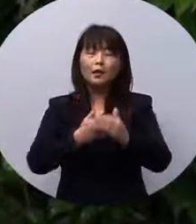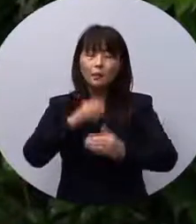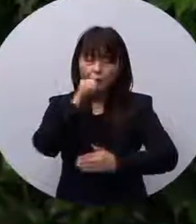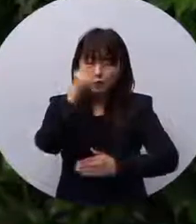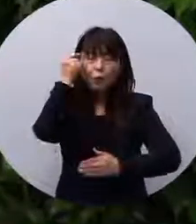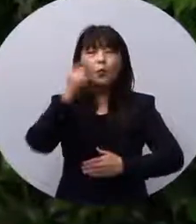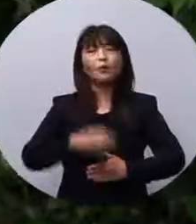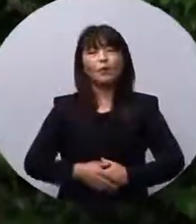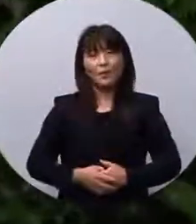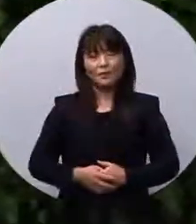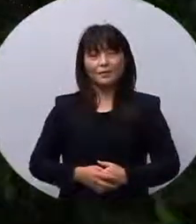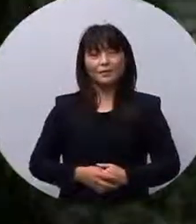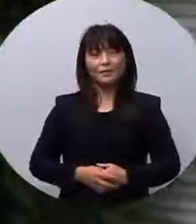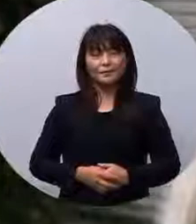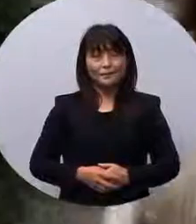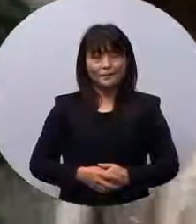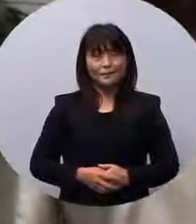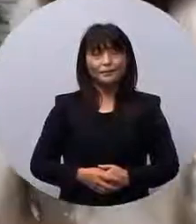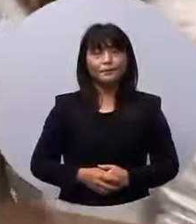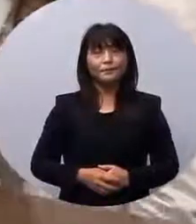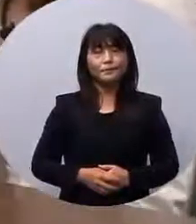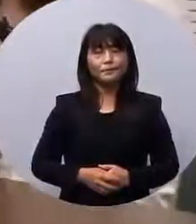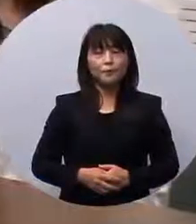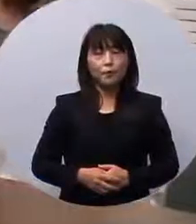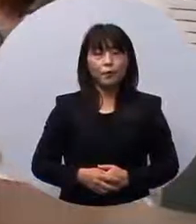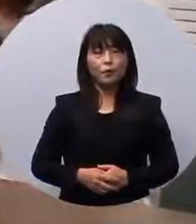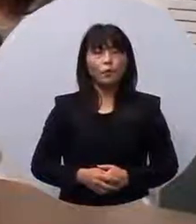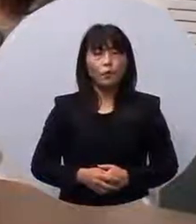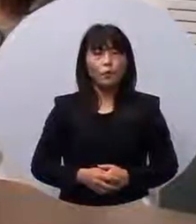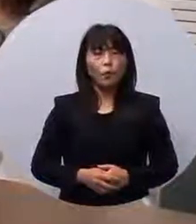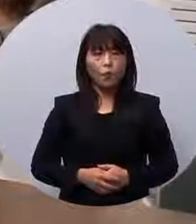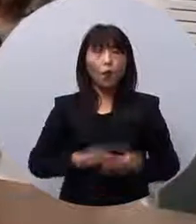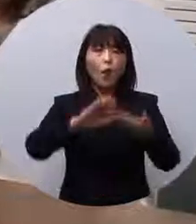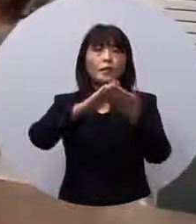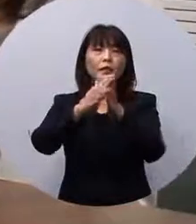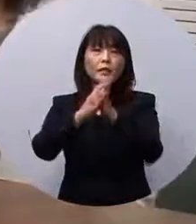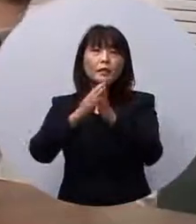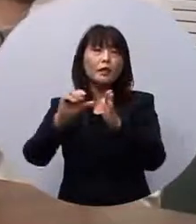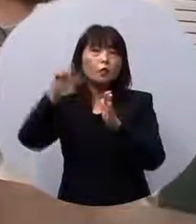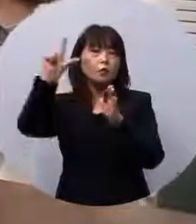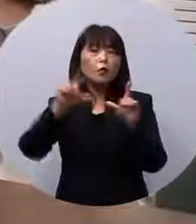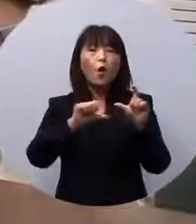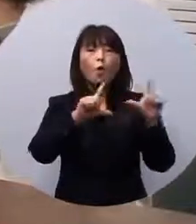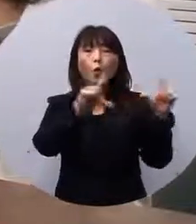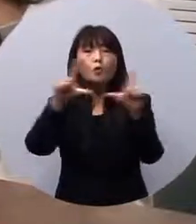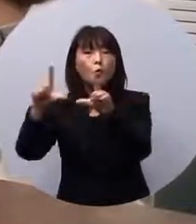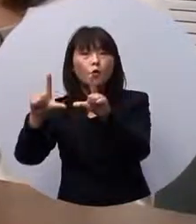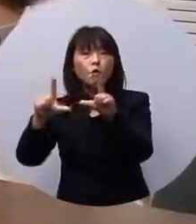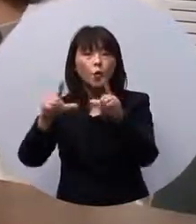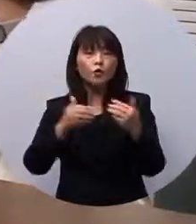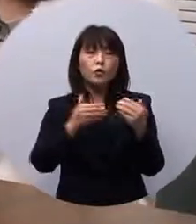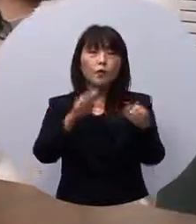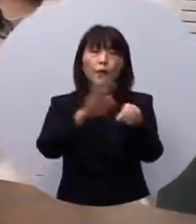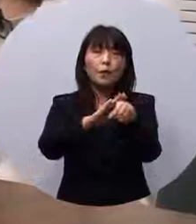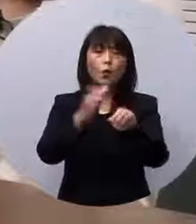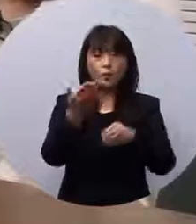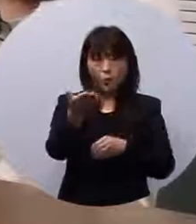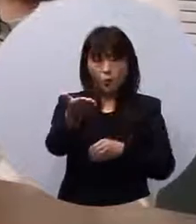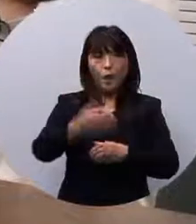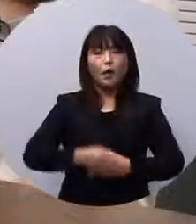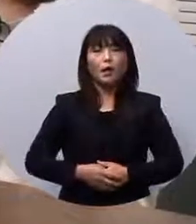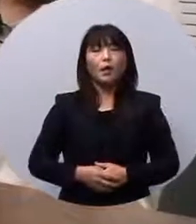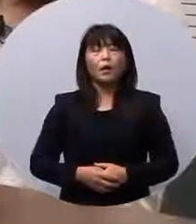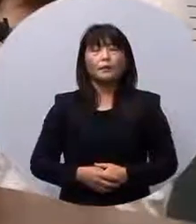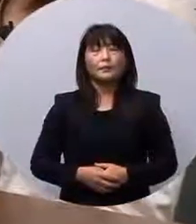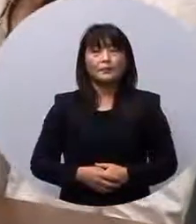ております。 ではそんな中でこのシティプロモーションどのように進めていこうとお考えですか？ そうですね、ま